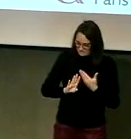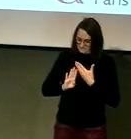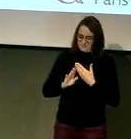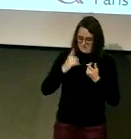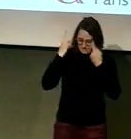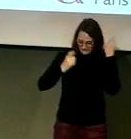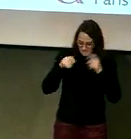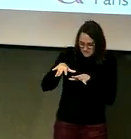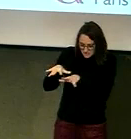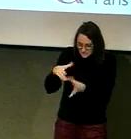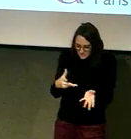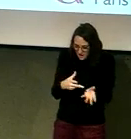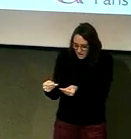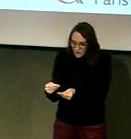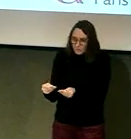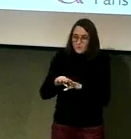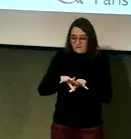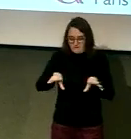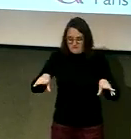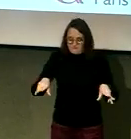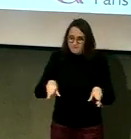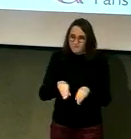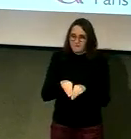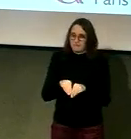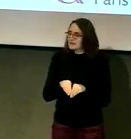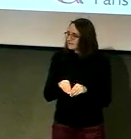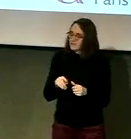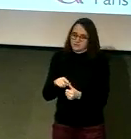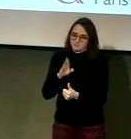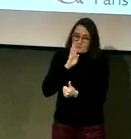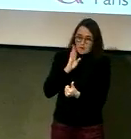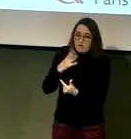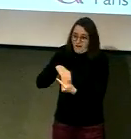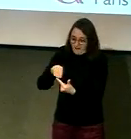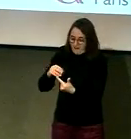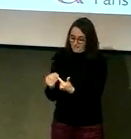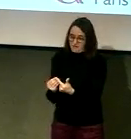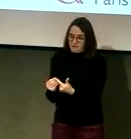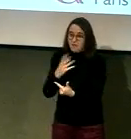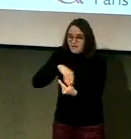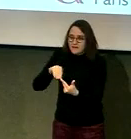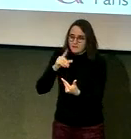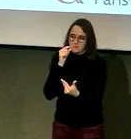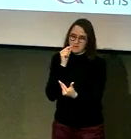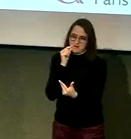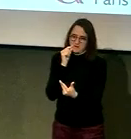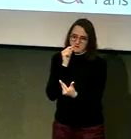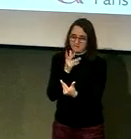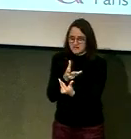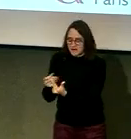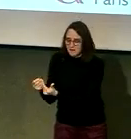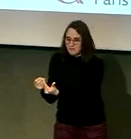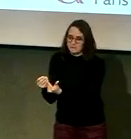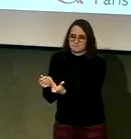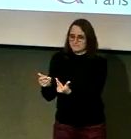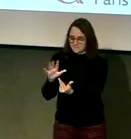système pour qu'on puisse prendre en compte déjà la mère plus l'enfant, et plus le père de l'enfant. Donc comment on